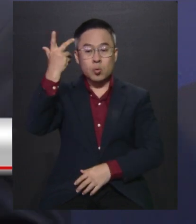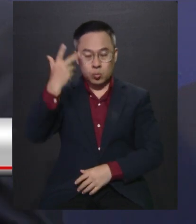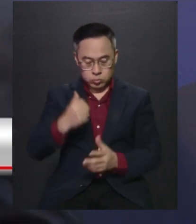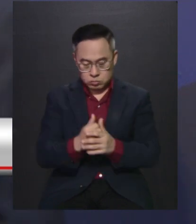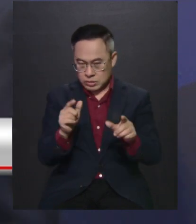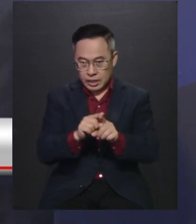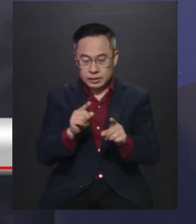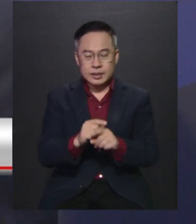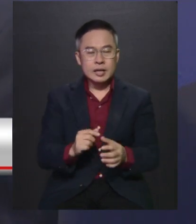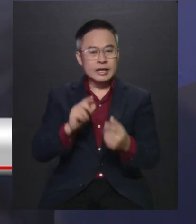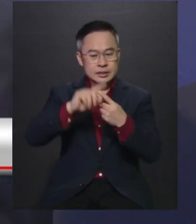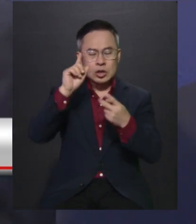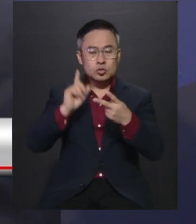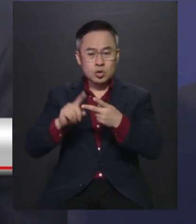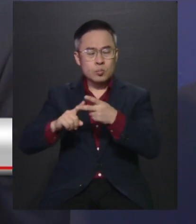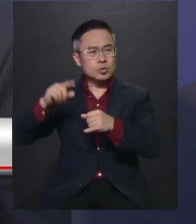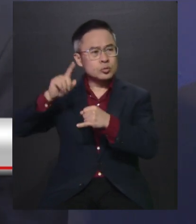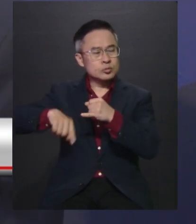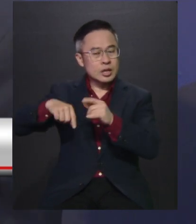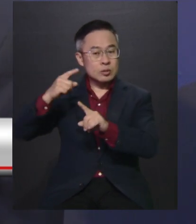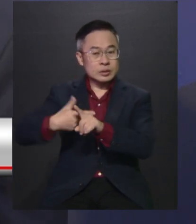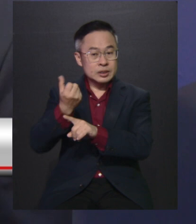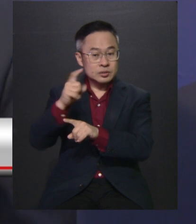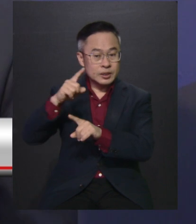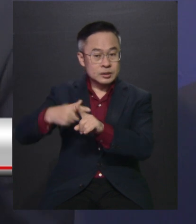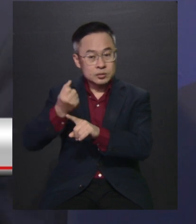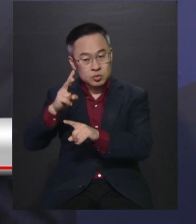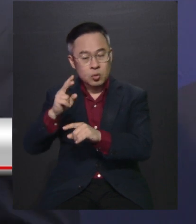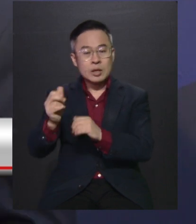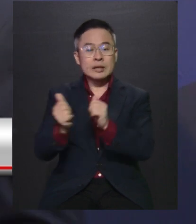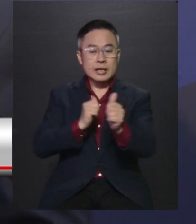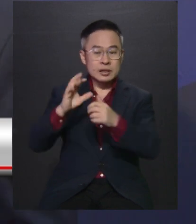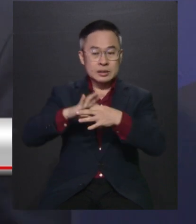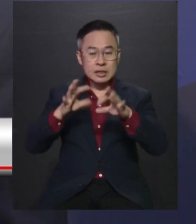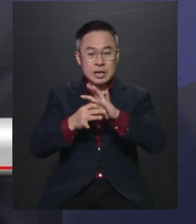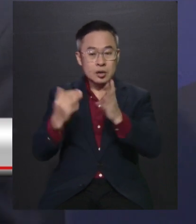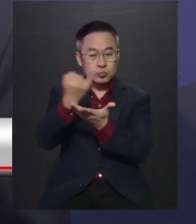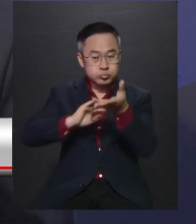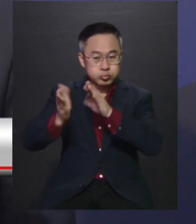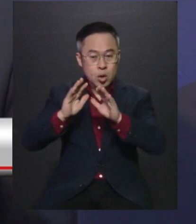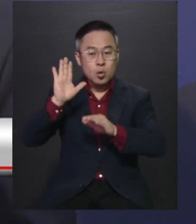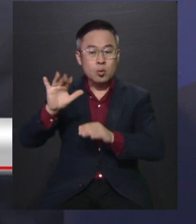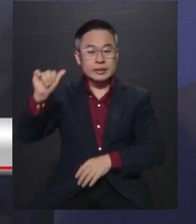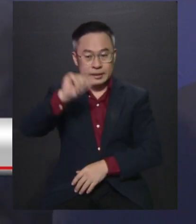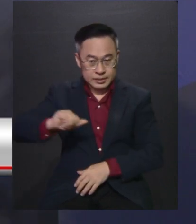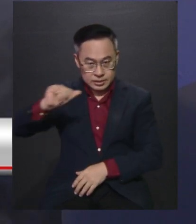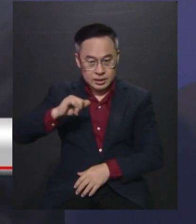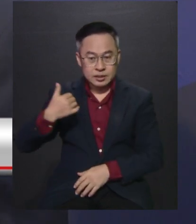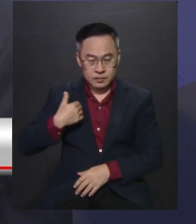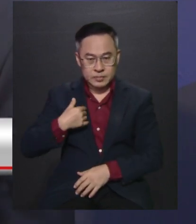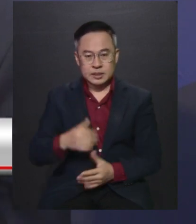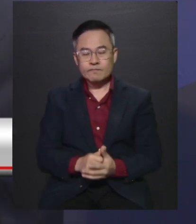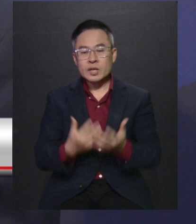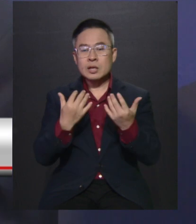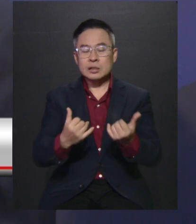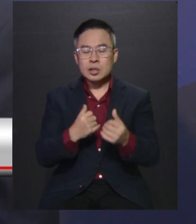อกจากนั้นปลายปีเราก็จะมีเอเชียนอินดอร์มาร์ชัลอาร์ตเพราะฉะนั้นในปีนี้นะครับในปีที่จะถึงเนี่ยนักกีฬาเราก็ต้องอดทนเหนื่อย